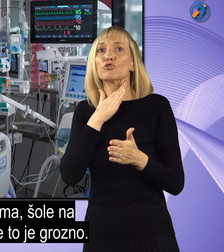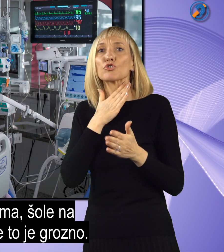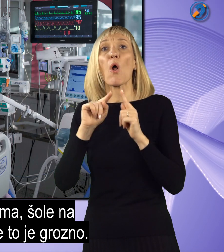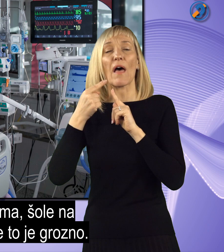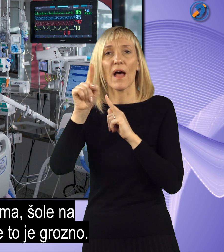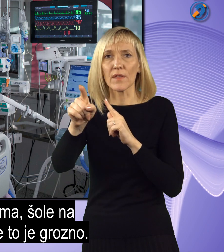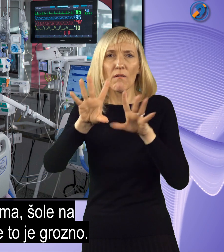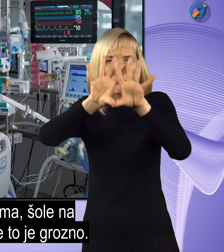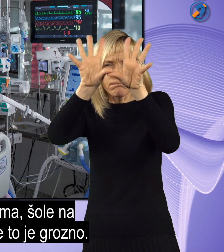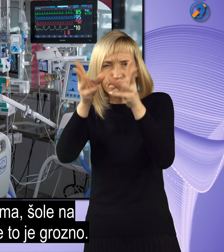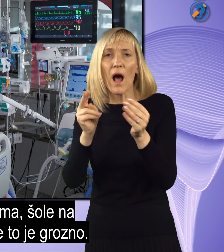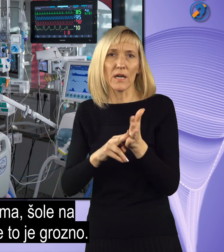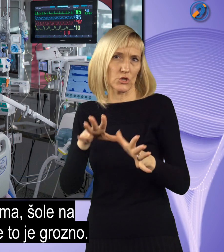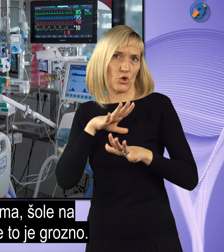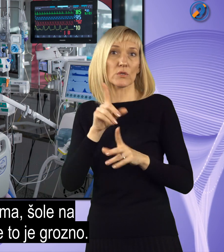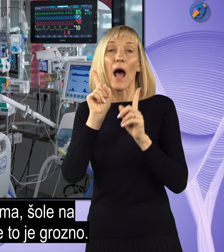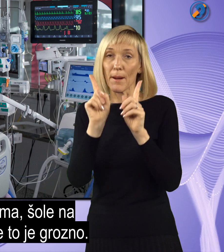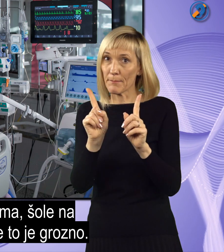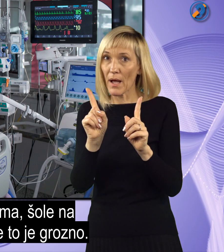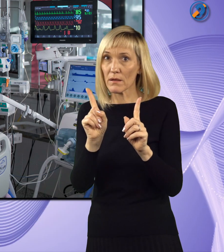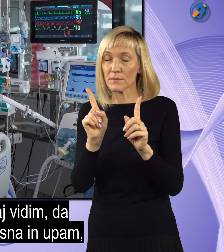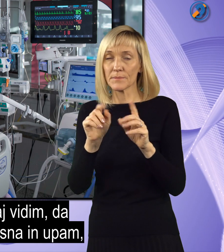doma, šole nadaljav, vse to je grozno.